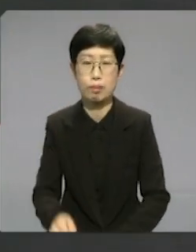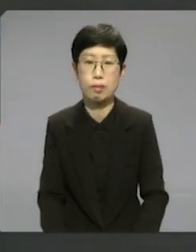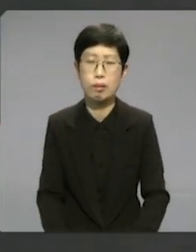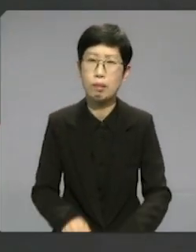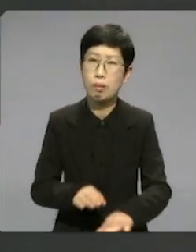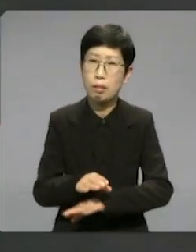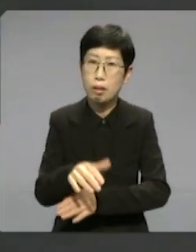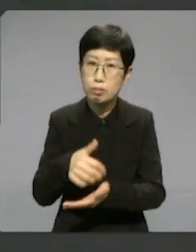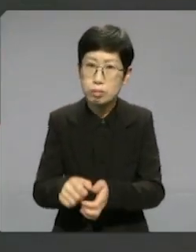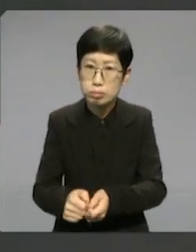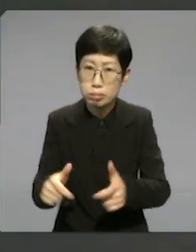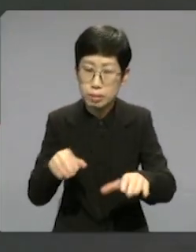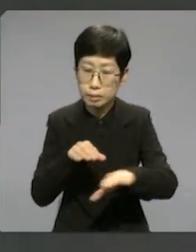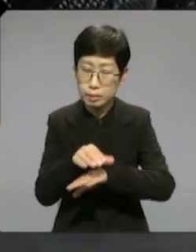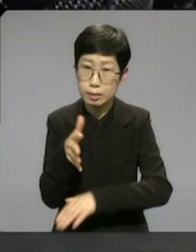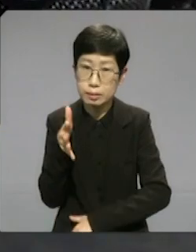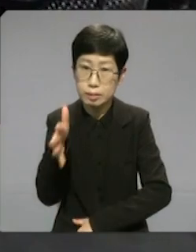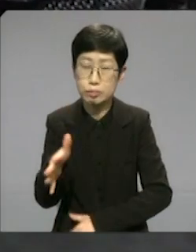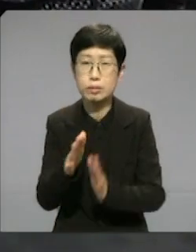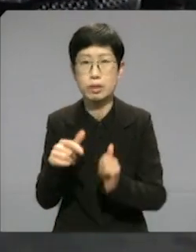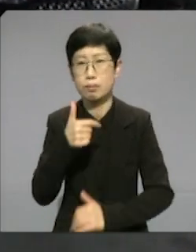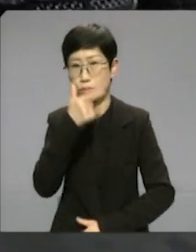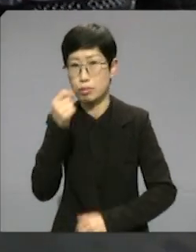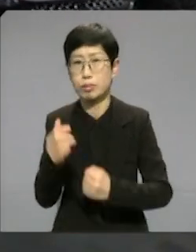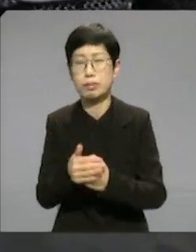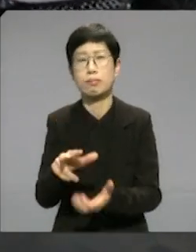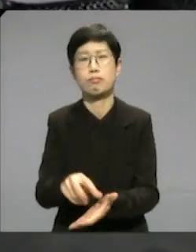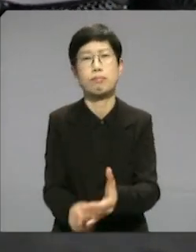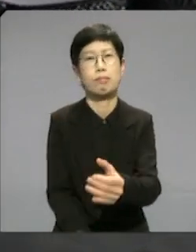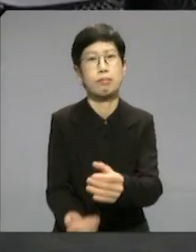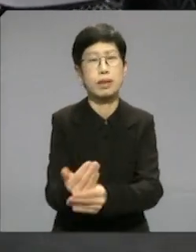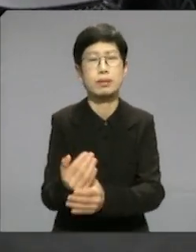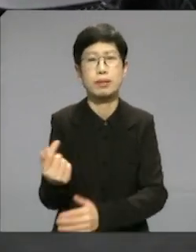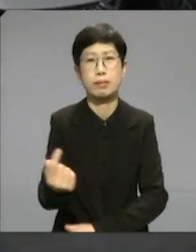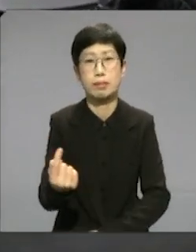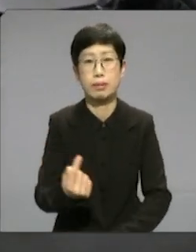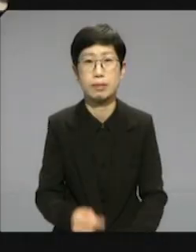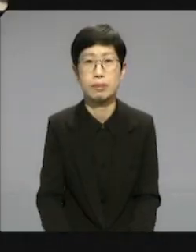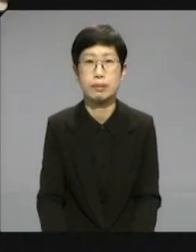자동차 관련 전문인력 부족으로 병목 현상을 피하기